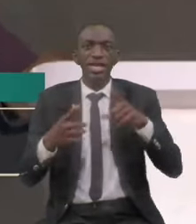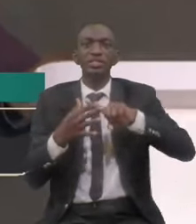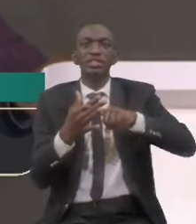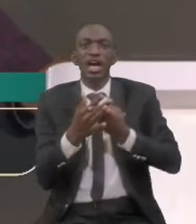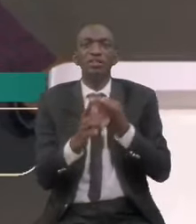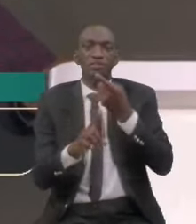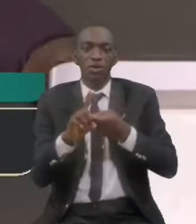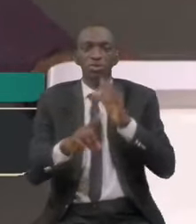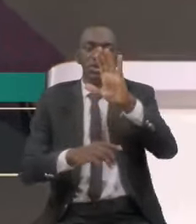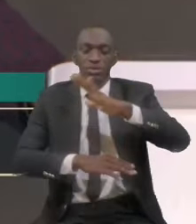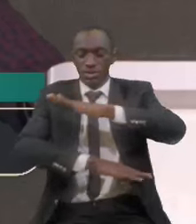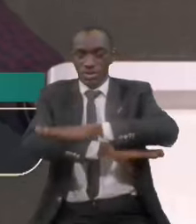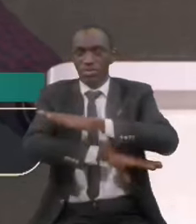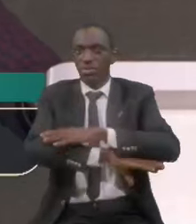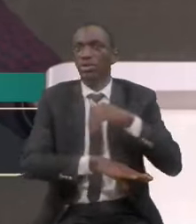l'ordre.